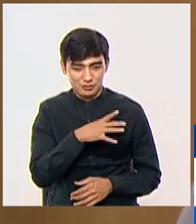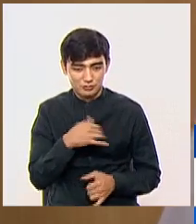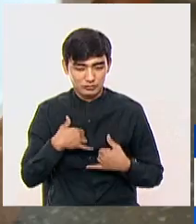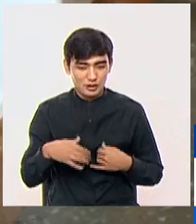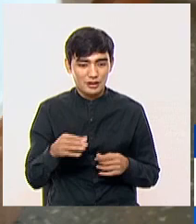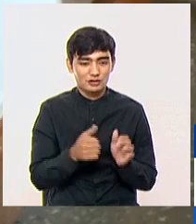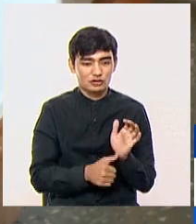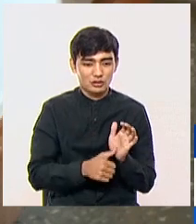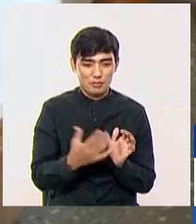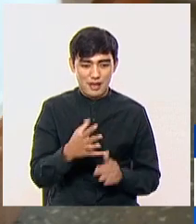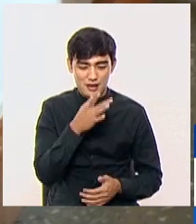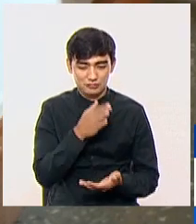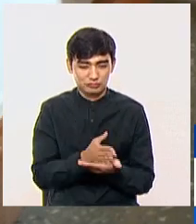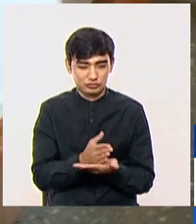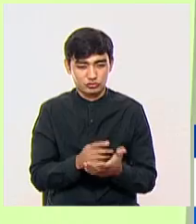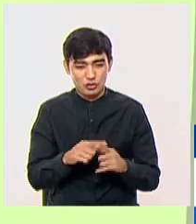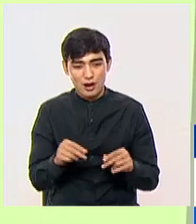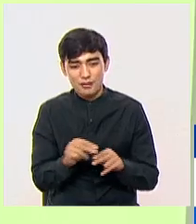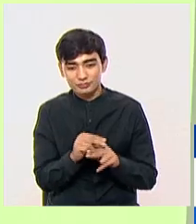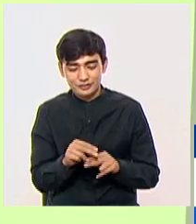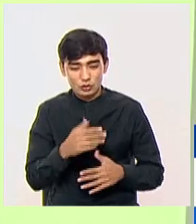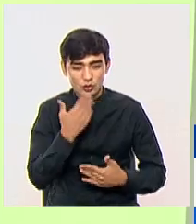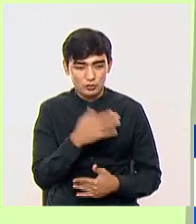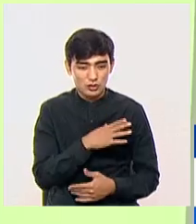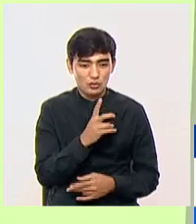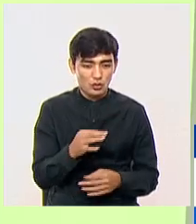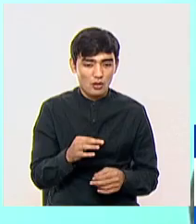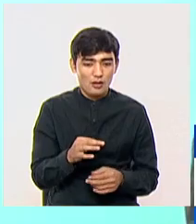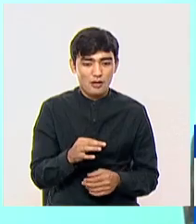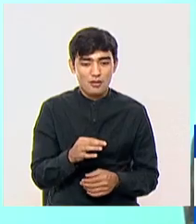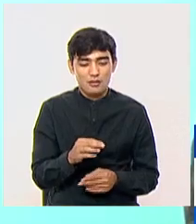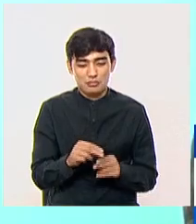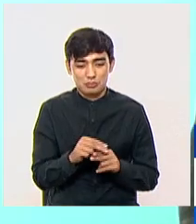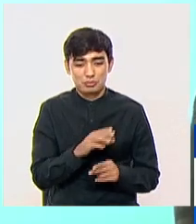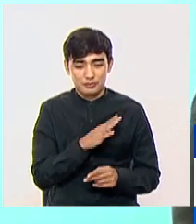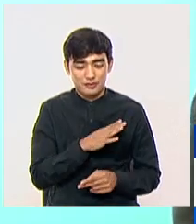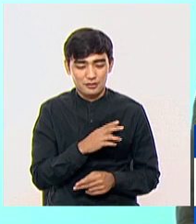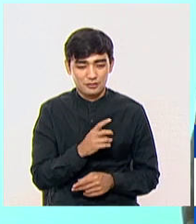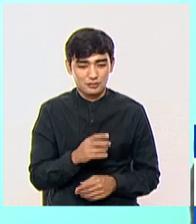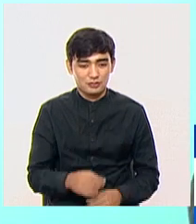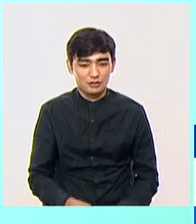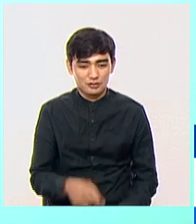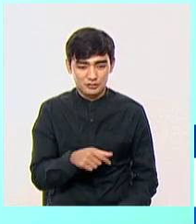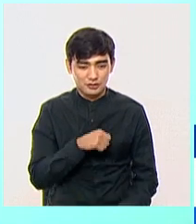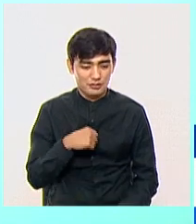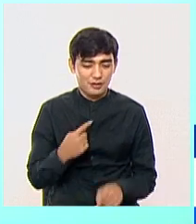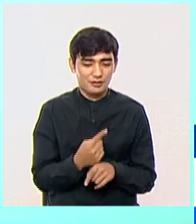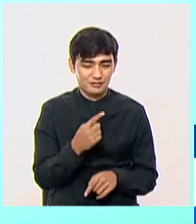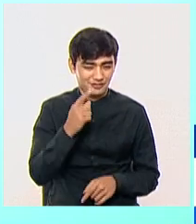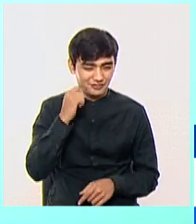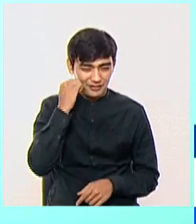Школе 65 лет и капитального ремонта не было, но текущий, говорят, делали. Это одна из старейших школ,